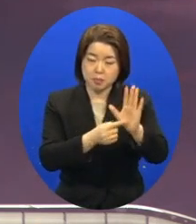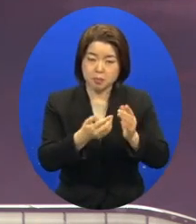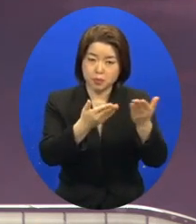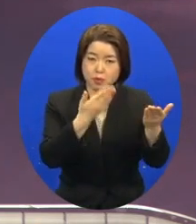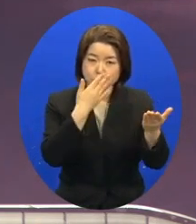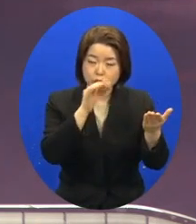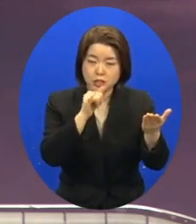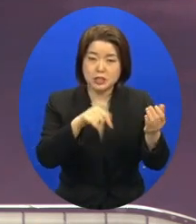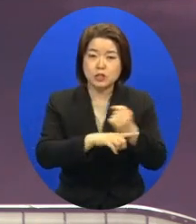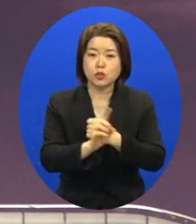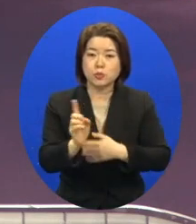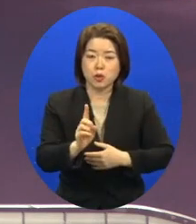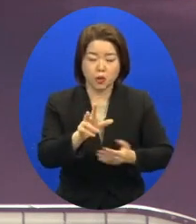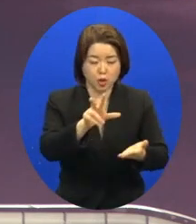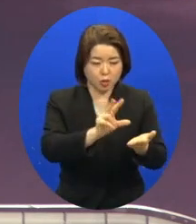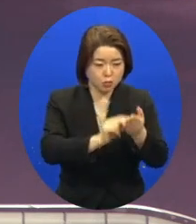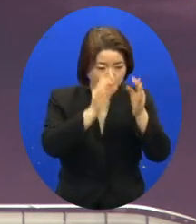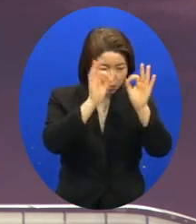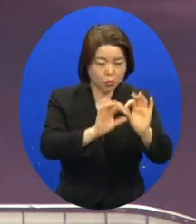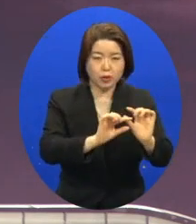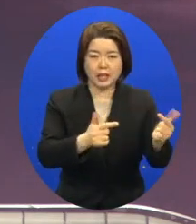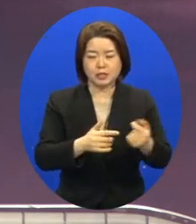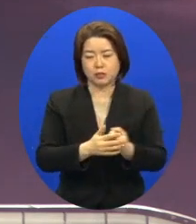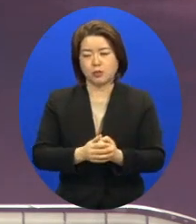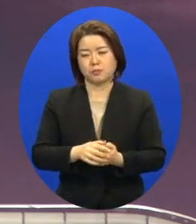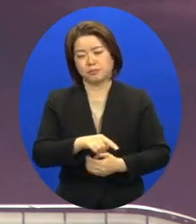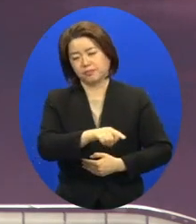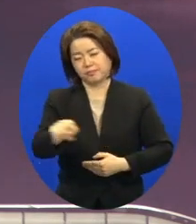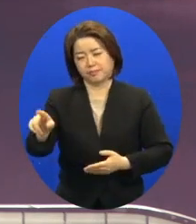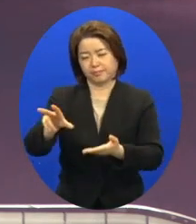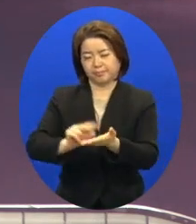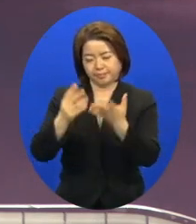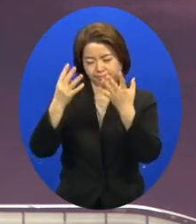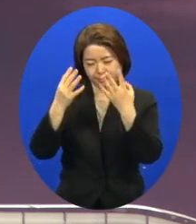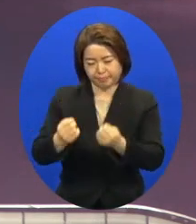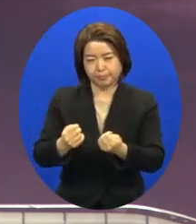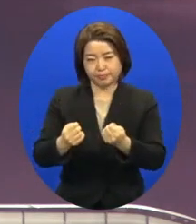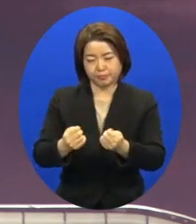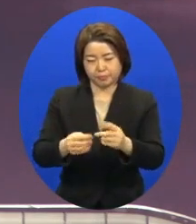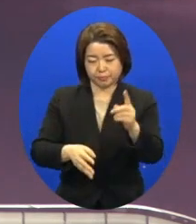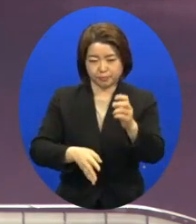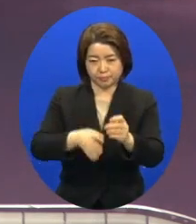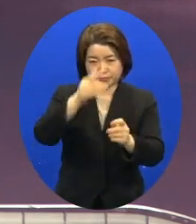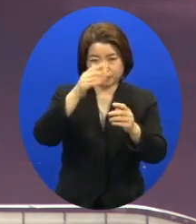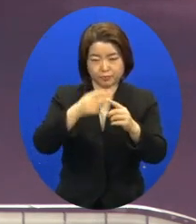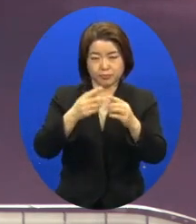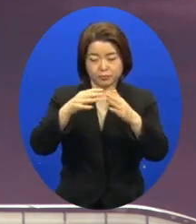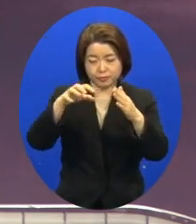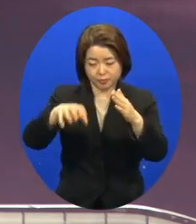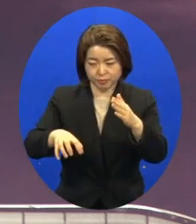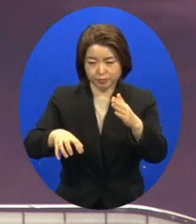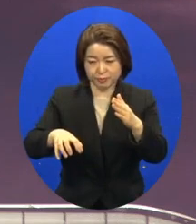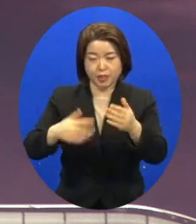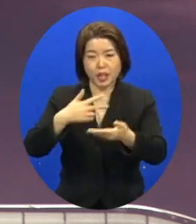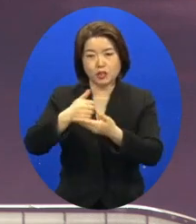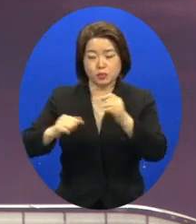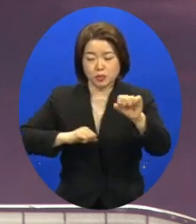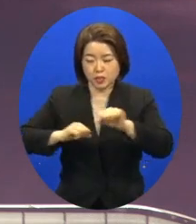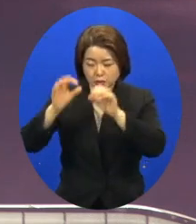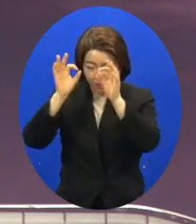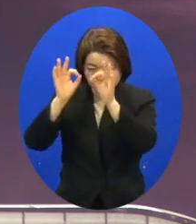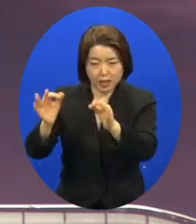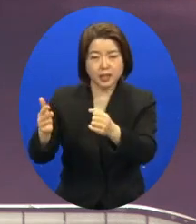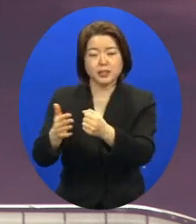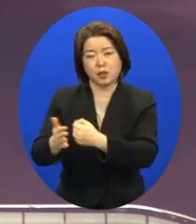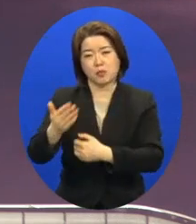문제를 보지 않고 그 문제 많은 고린도 교회와 교인들 안에도 역사하시는 주님의 역사를 보았기 때문에